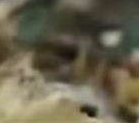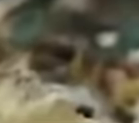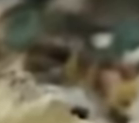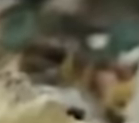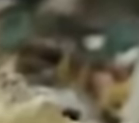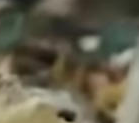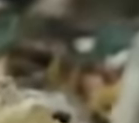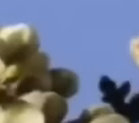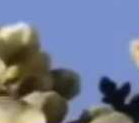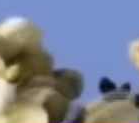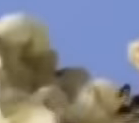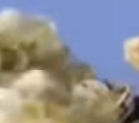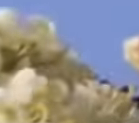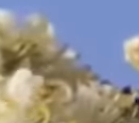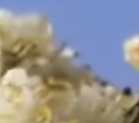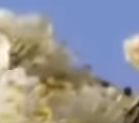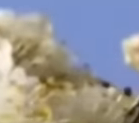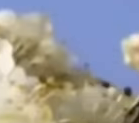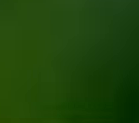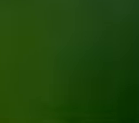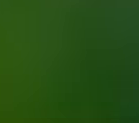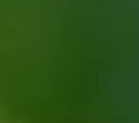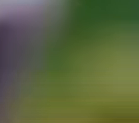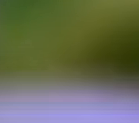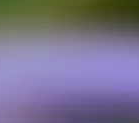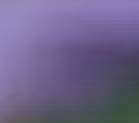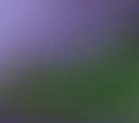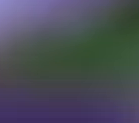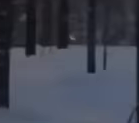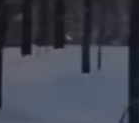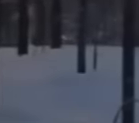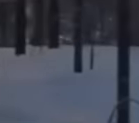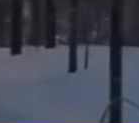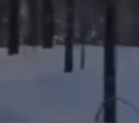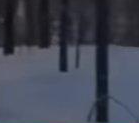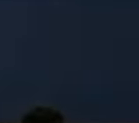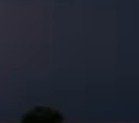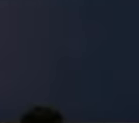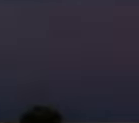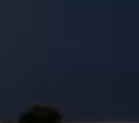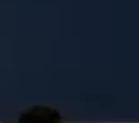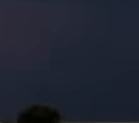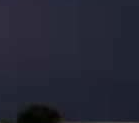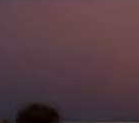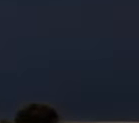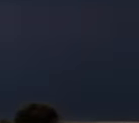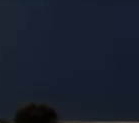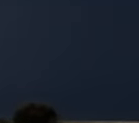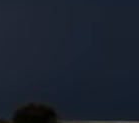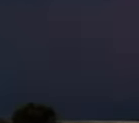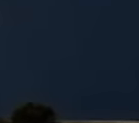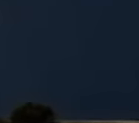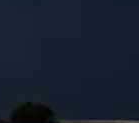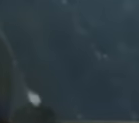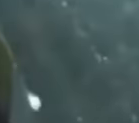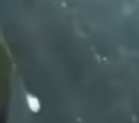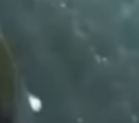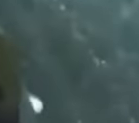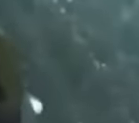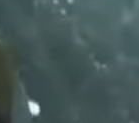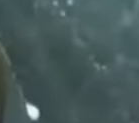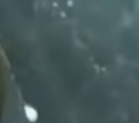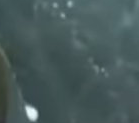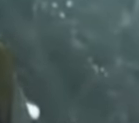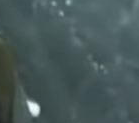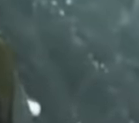Simo selitulu benilethelwa baka MTN Business. Noma simo selitulu sinjani, MTN Business iyakufuna ukusiza